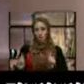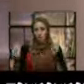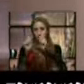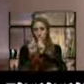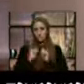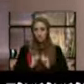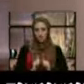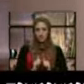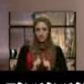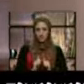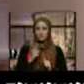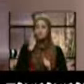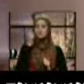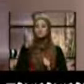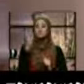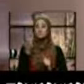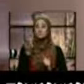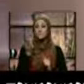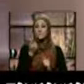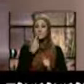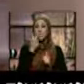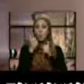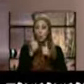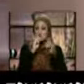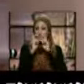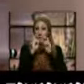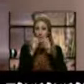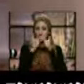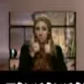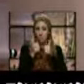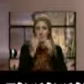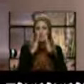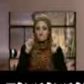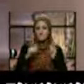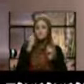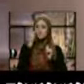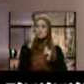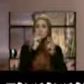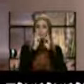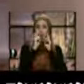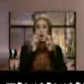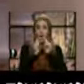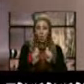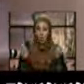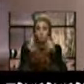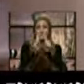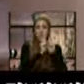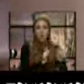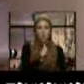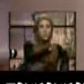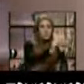بحثت من العائلة سلم من لساني، أنا مش أتكلم عن المصريين ولا العرب ولا المسلمين، هذه في العائلة، العائلة واحدة.